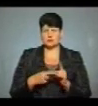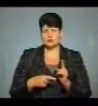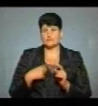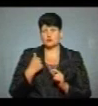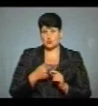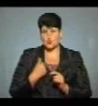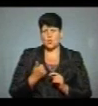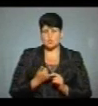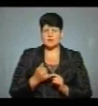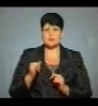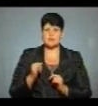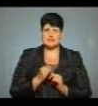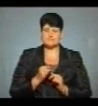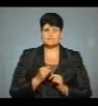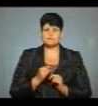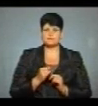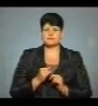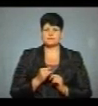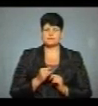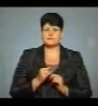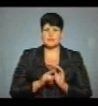2,5 роки, і на